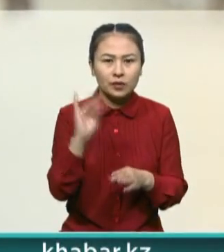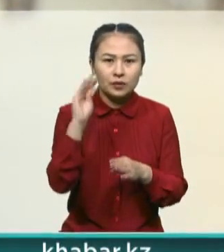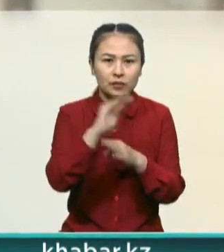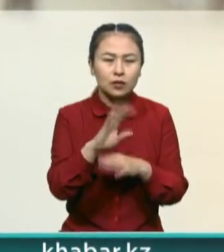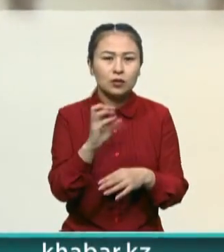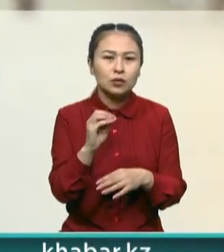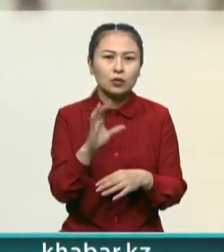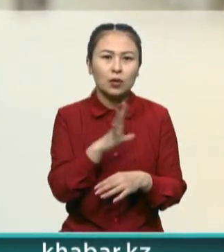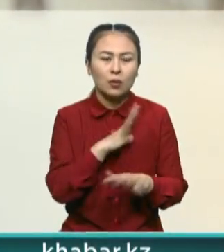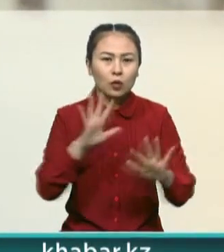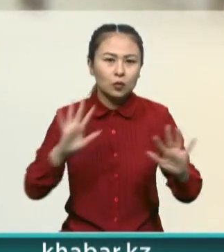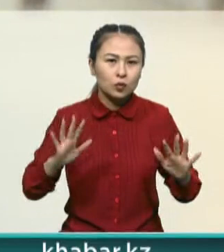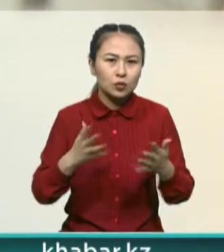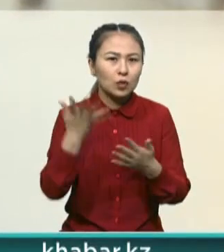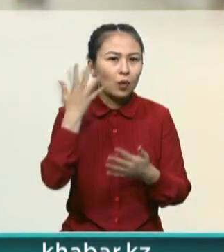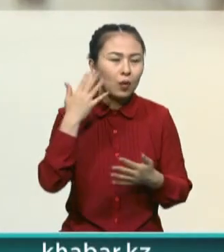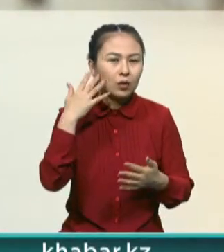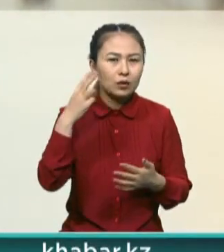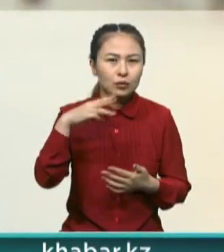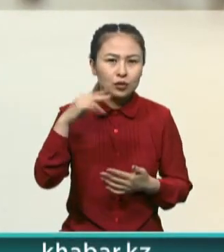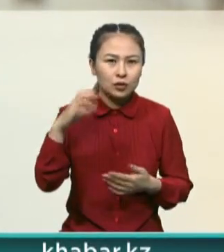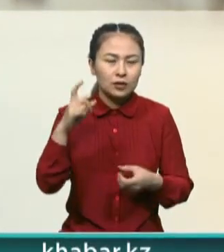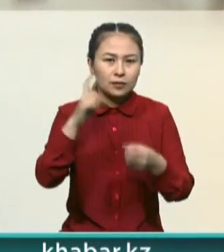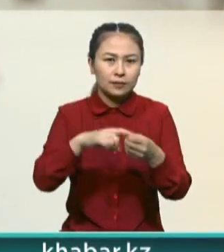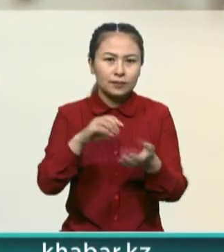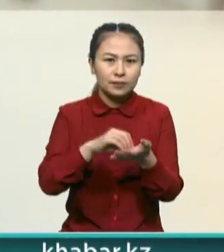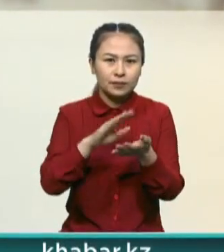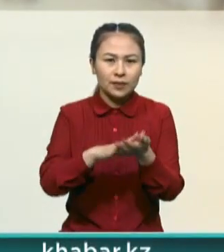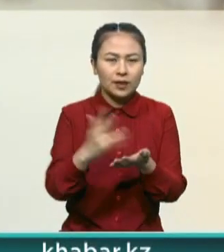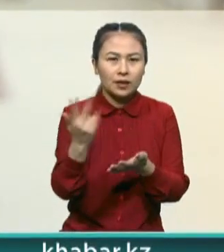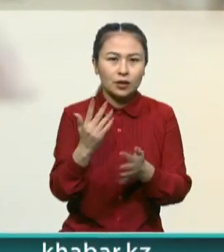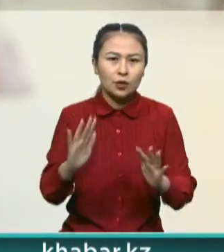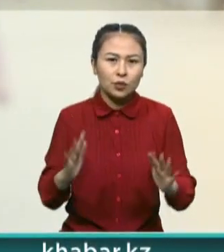Айта кетейік, бұл төтенше жағдай енгізілгелі бері тіркеліп отырған үшінші дерек.